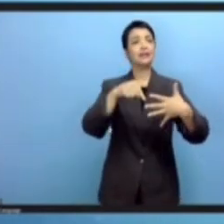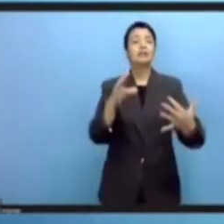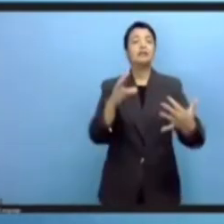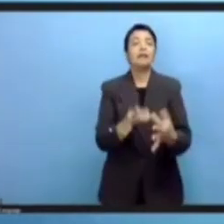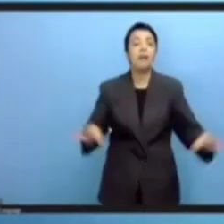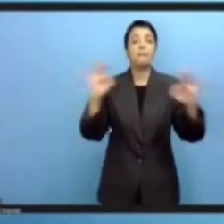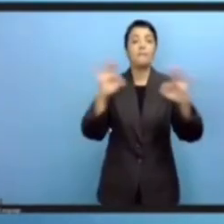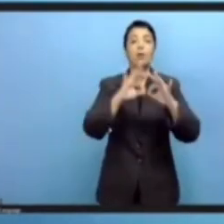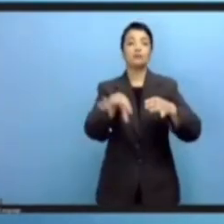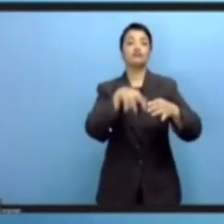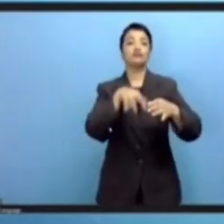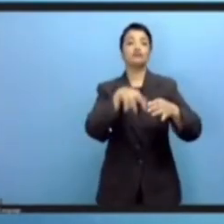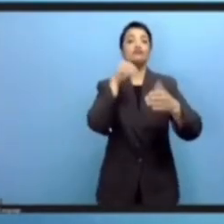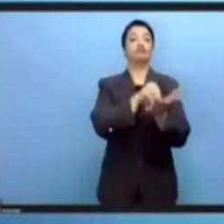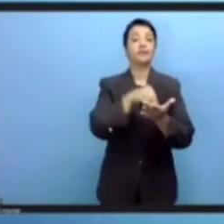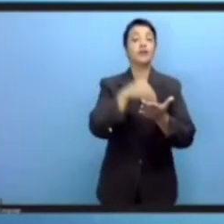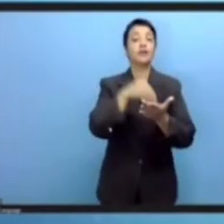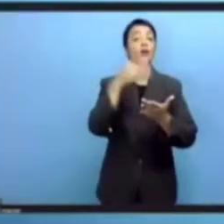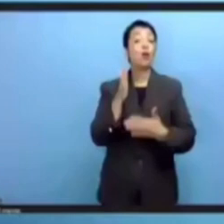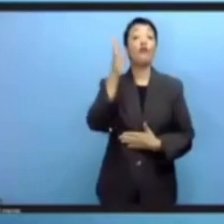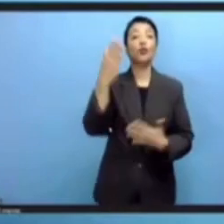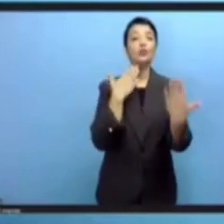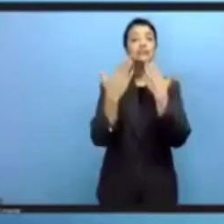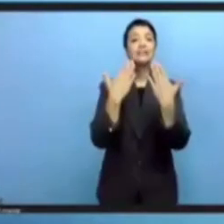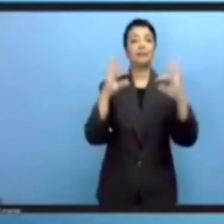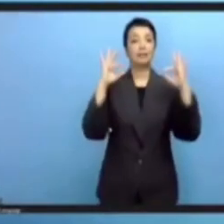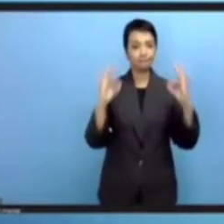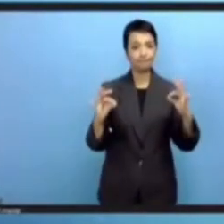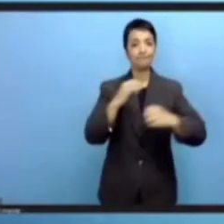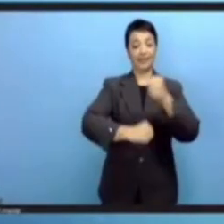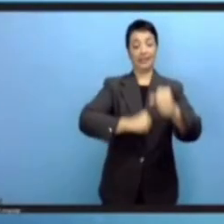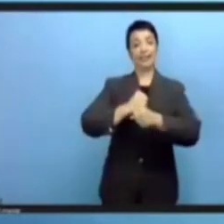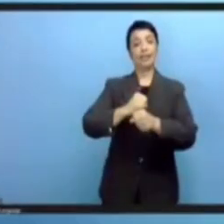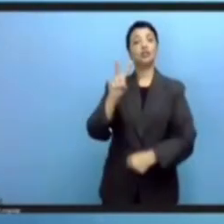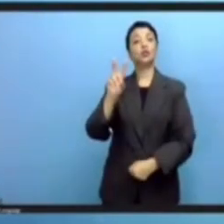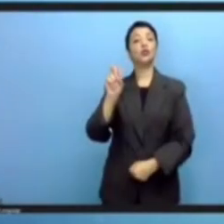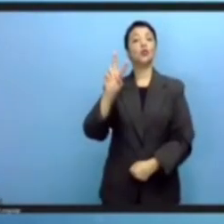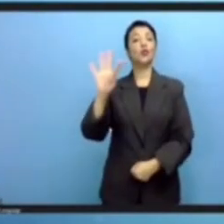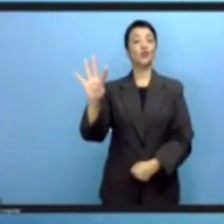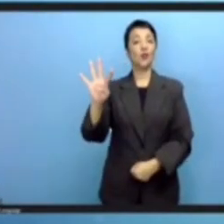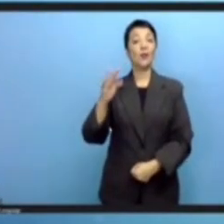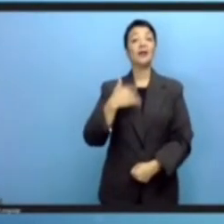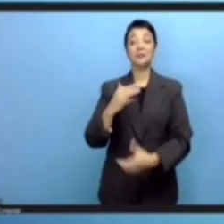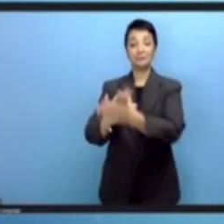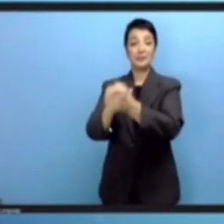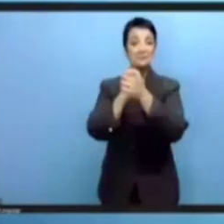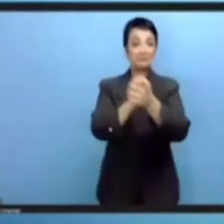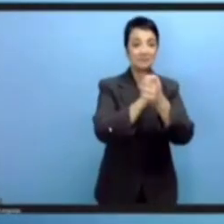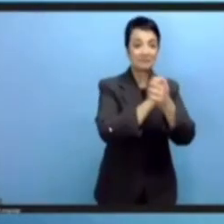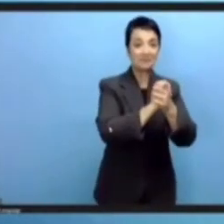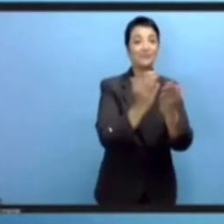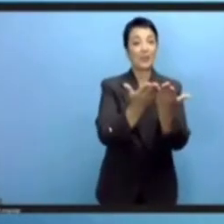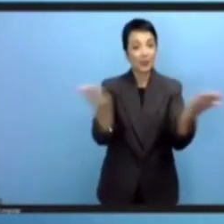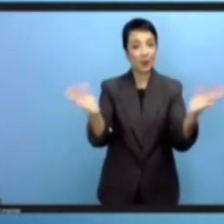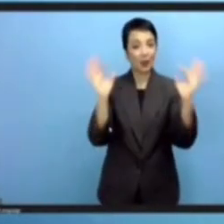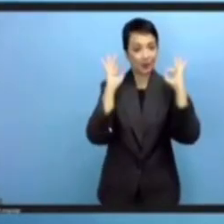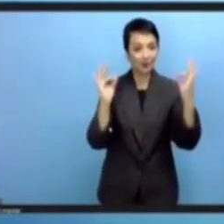une contribution précieuse pour le sommet qui se tiendra en 2024. Je vous